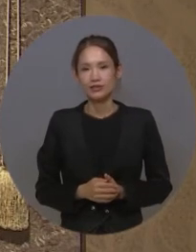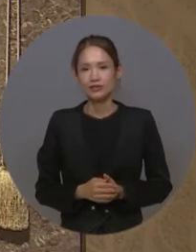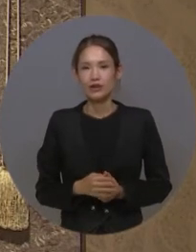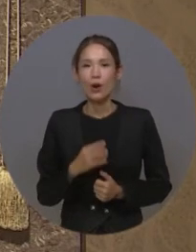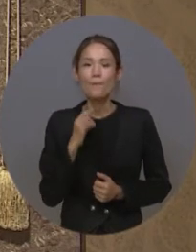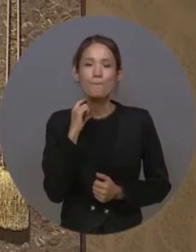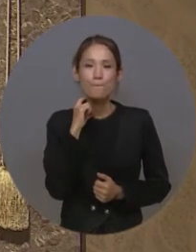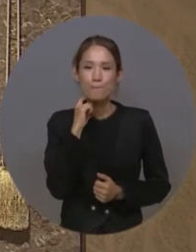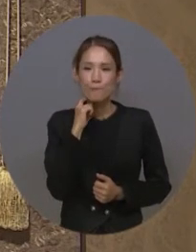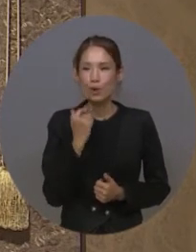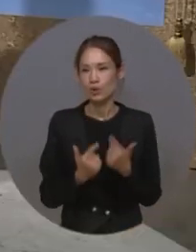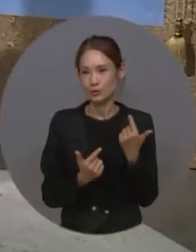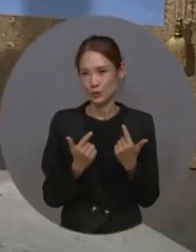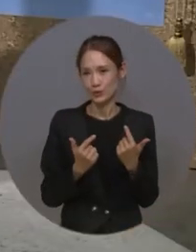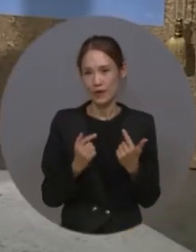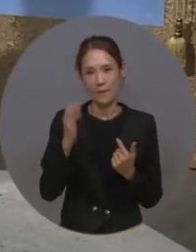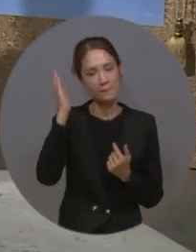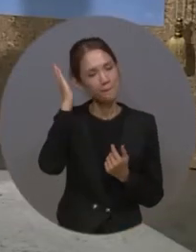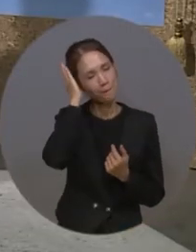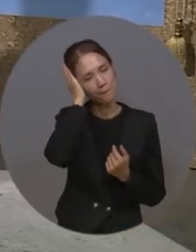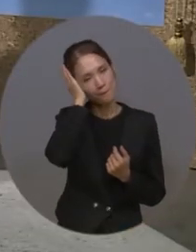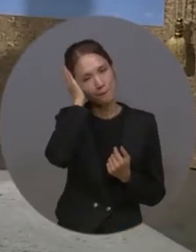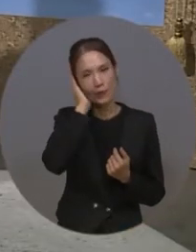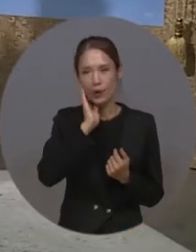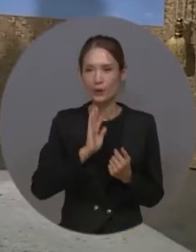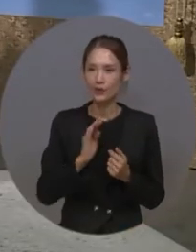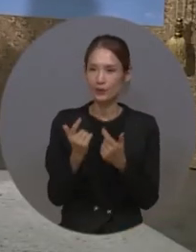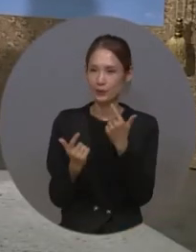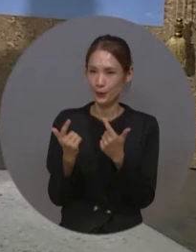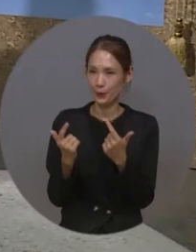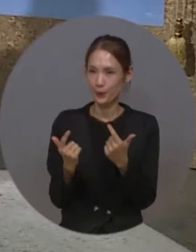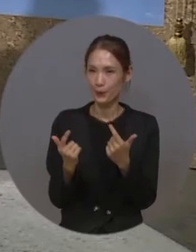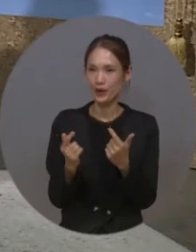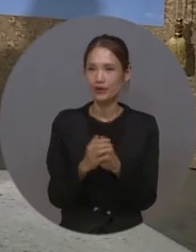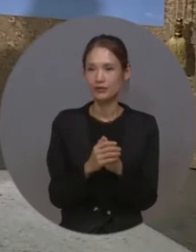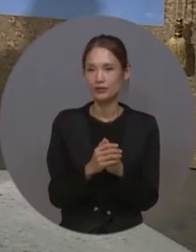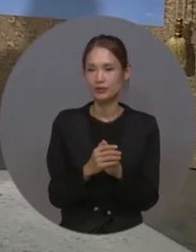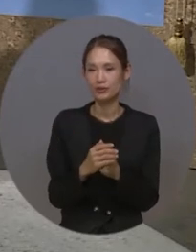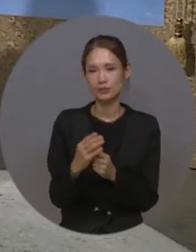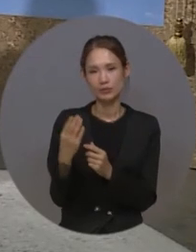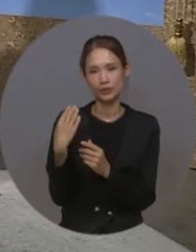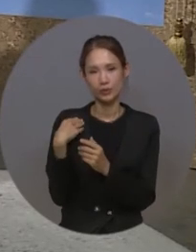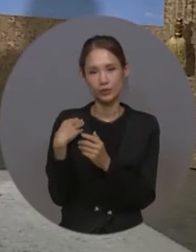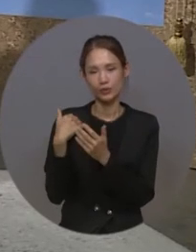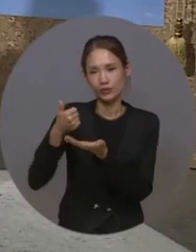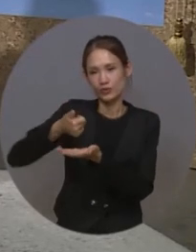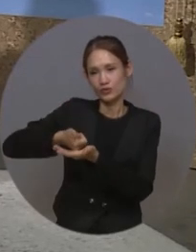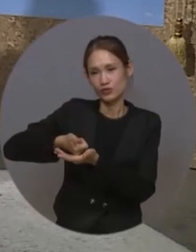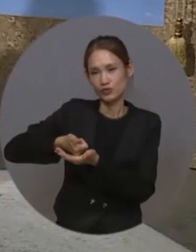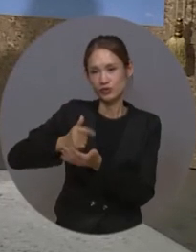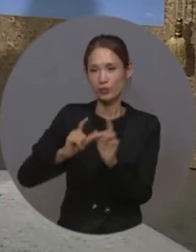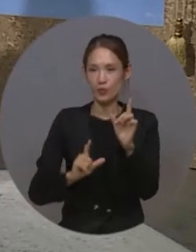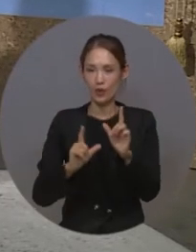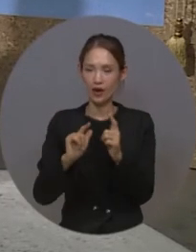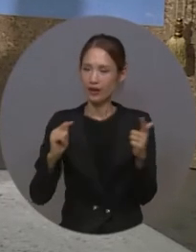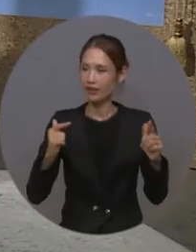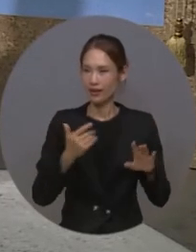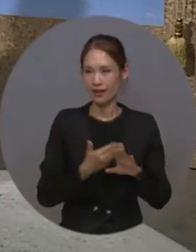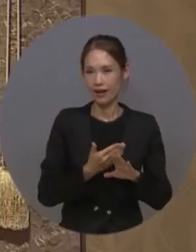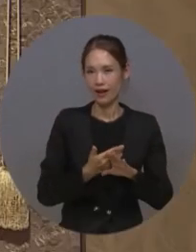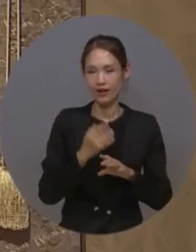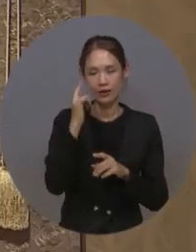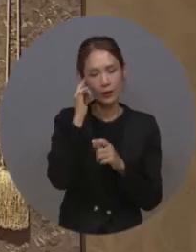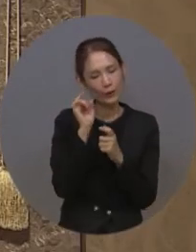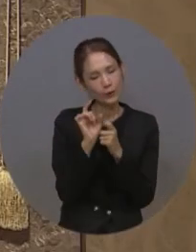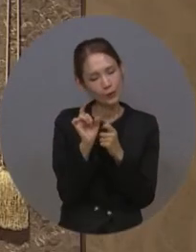조절할 수 있고 머리 높이를 조절할 수 있고 옆으로 누웠을 때는 어깨 넓이에 따라 높이가 전혀 달라집니다 아 그런 것들 다 고려해서